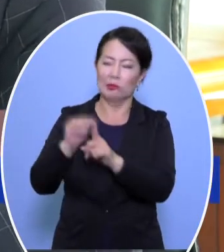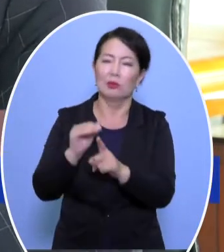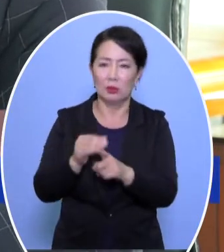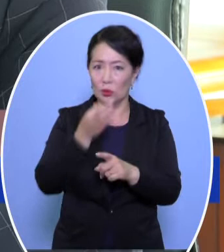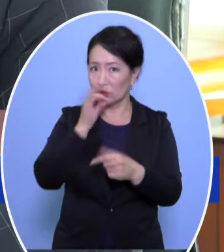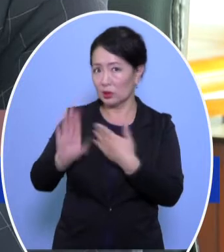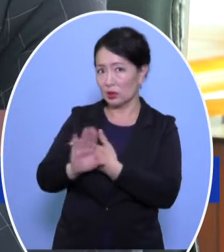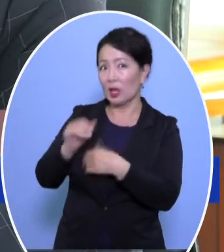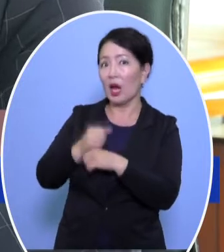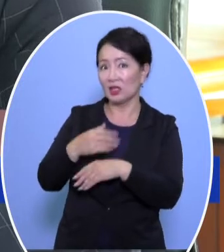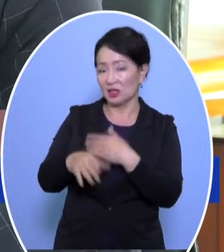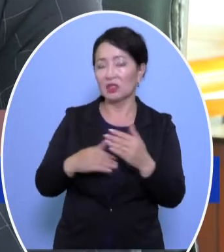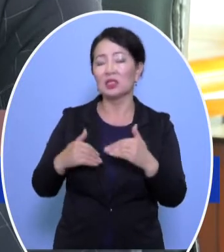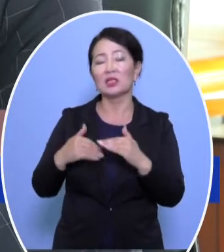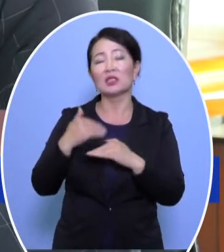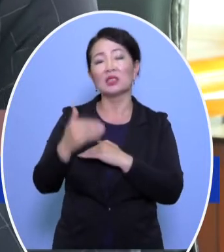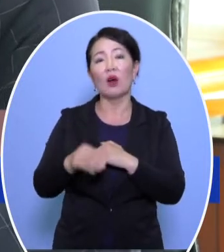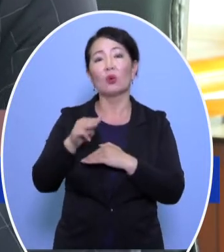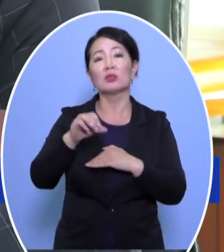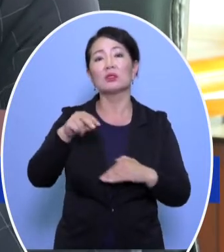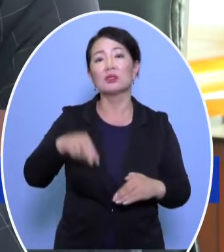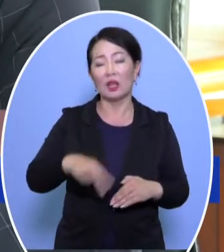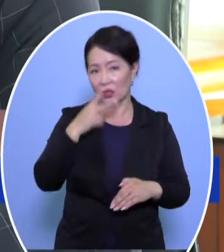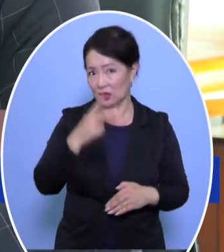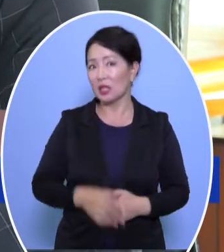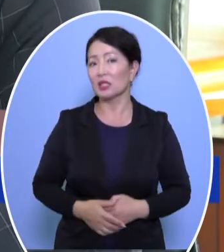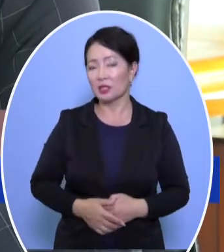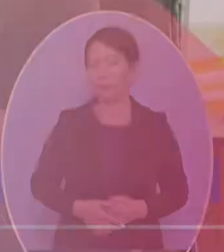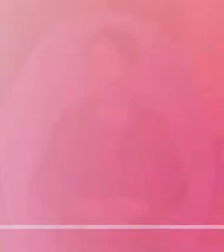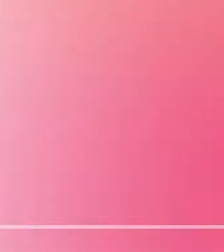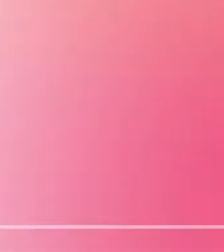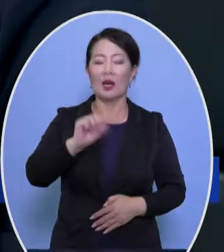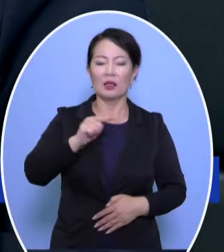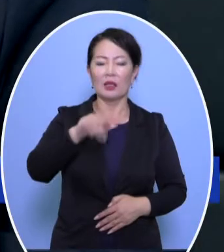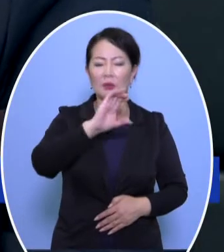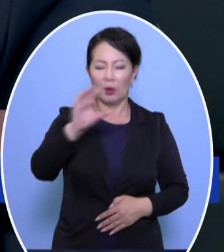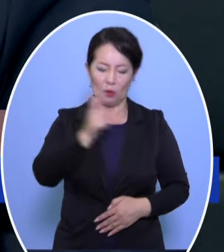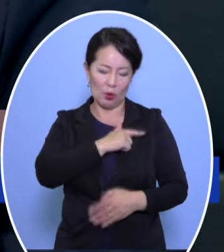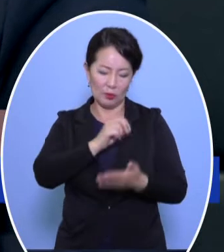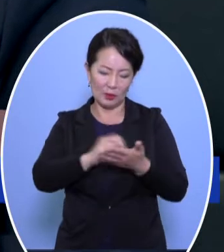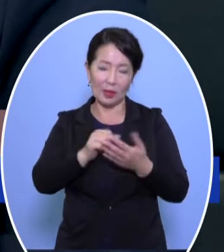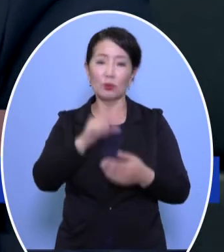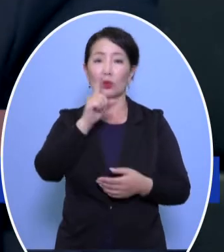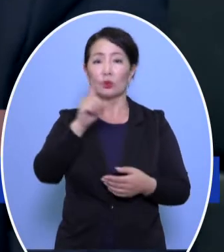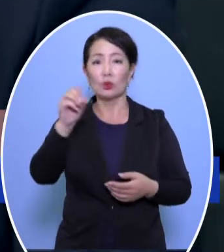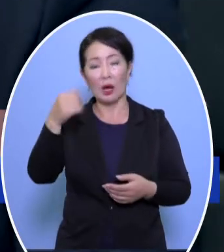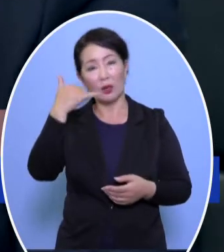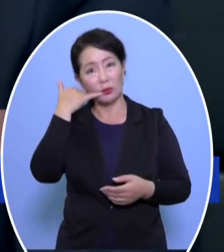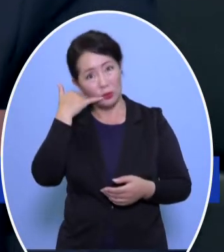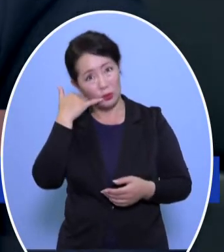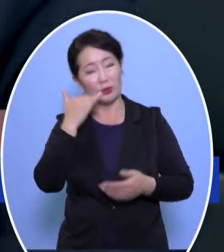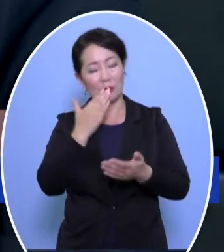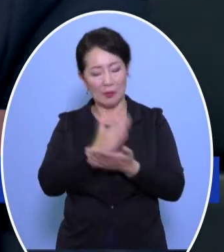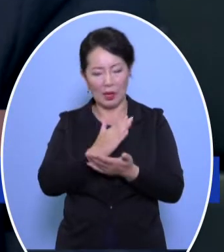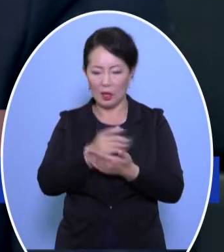шахалт хэрхийг хурцсан сэргийлж ажилласнараа таваа талтай болсон гэж ингэж харж Айлхтай тэмцэх газрын мод мэдээлэл хүлээ авт 110 гэдэг тусгай дугаар